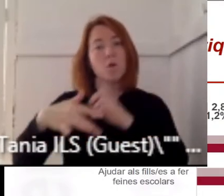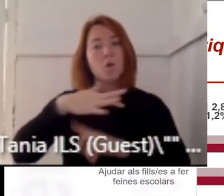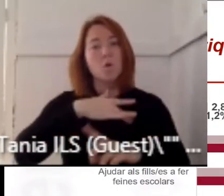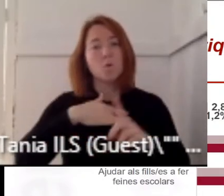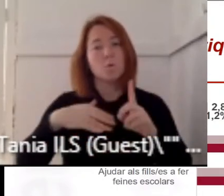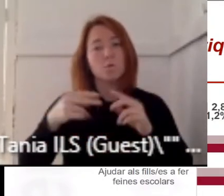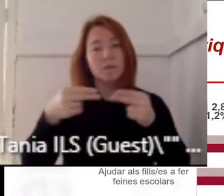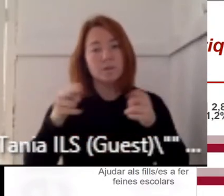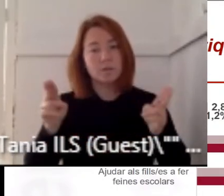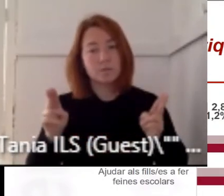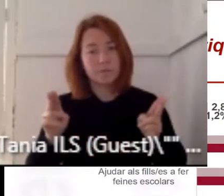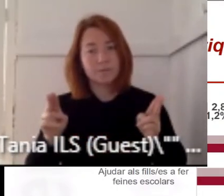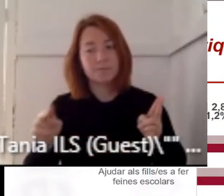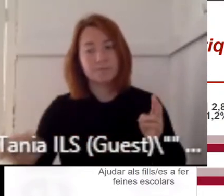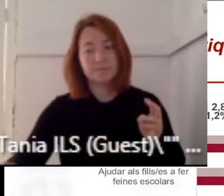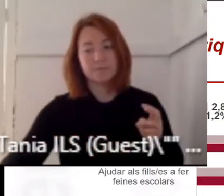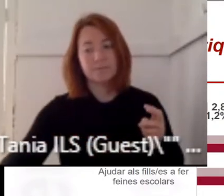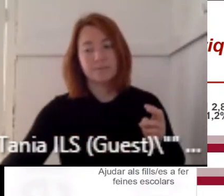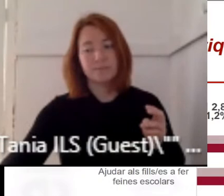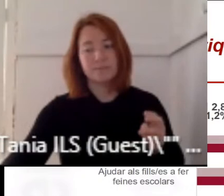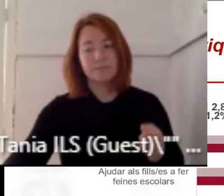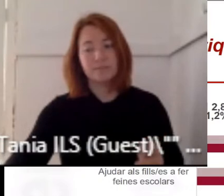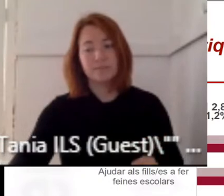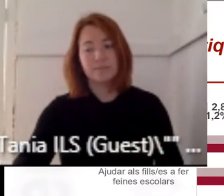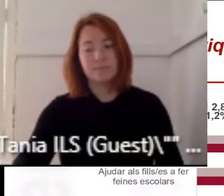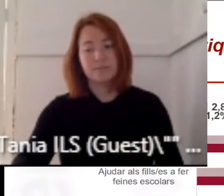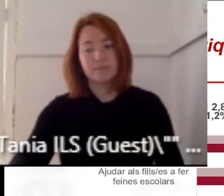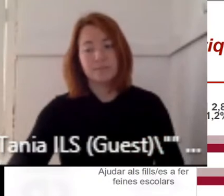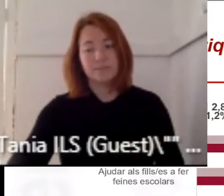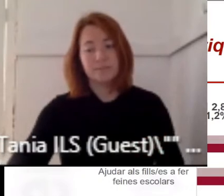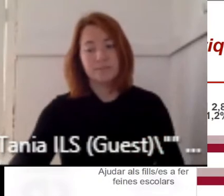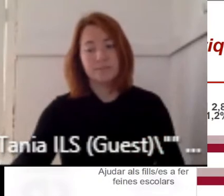confinament. No? Ja ho era doncs, abans de la pandèmia, però amb la